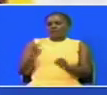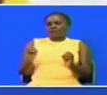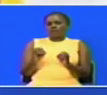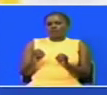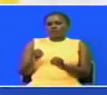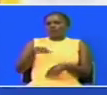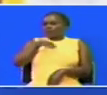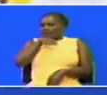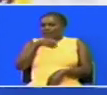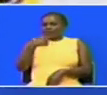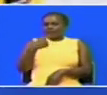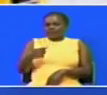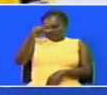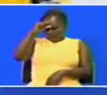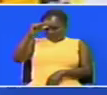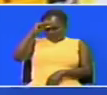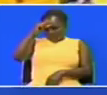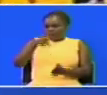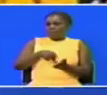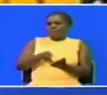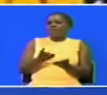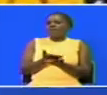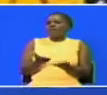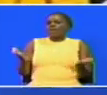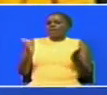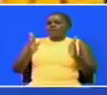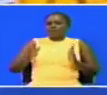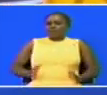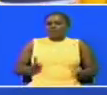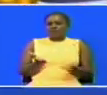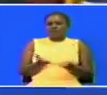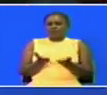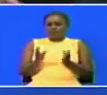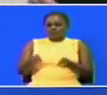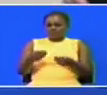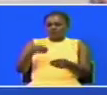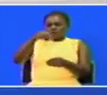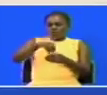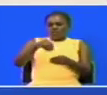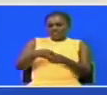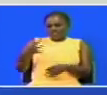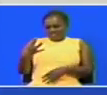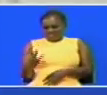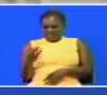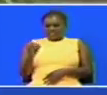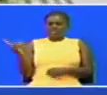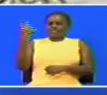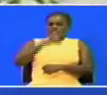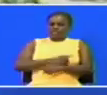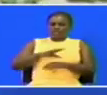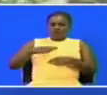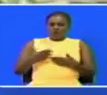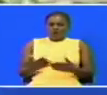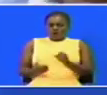wa Odinga, serikali italazimika kumlipa yoyote atakayetoa huduma kwake kwa muda wa siku 30 au